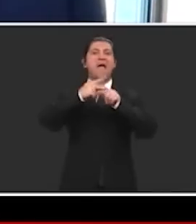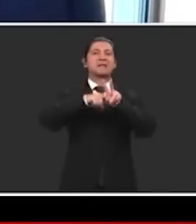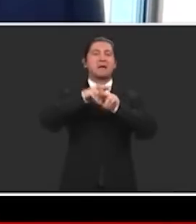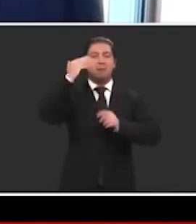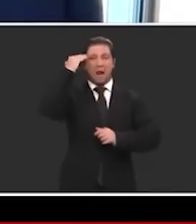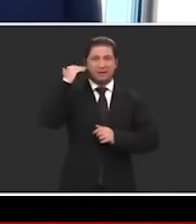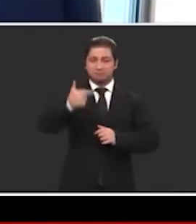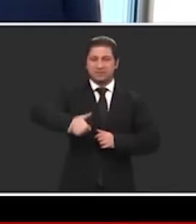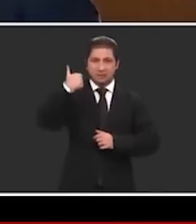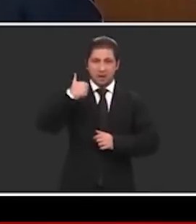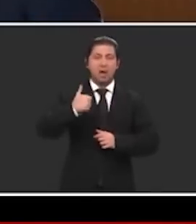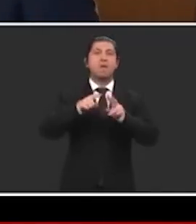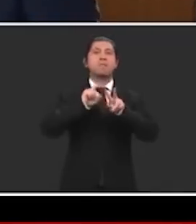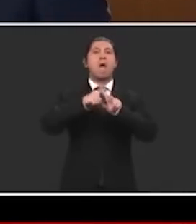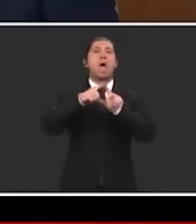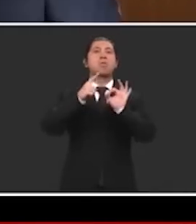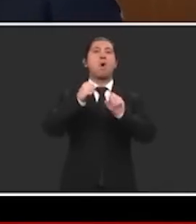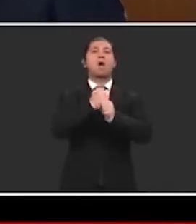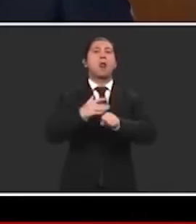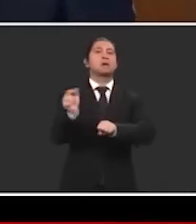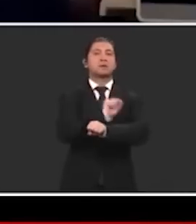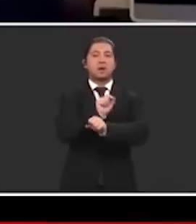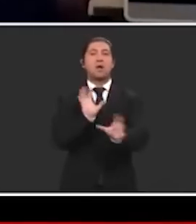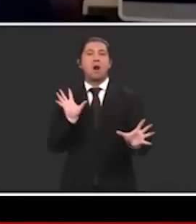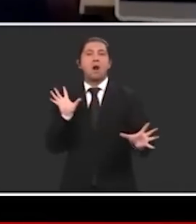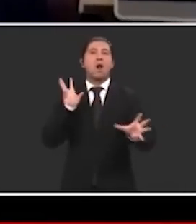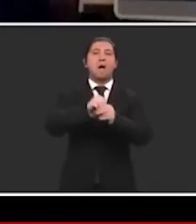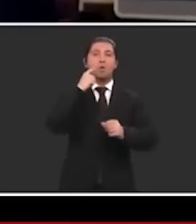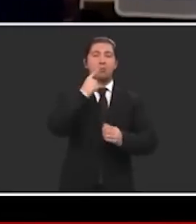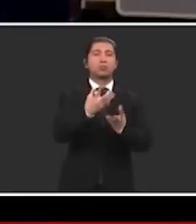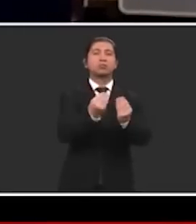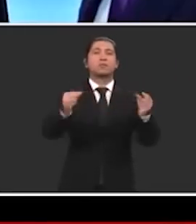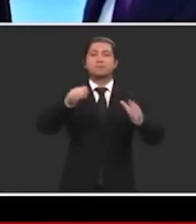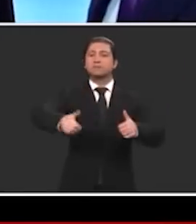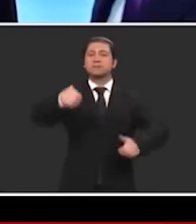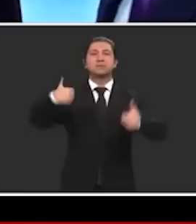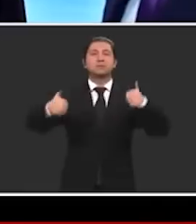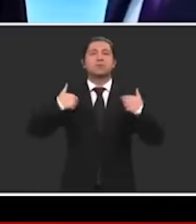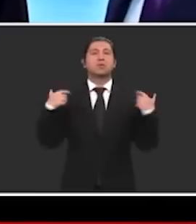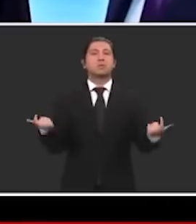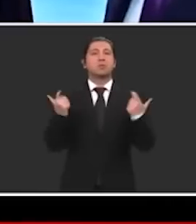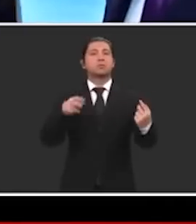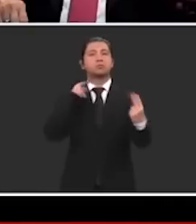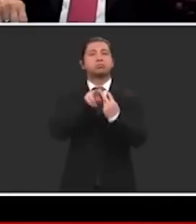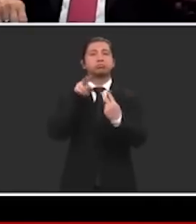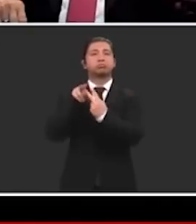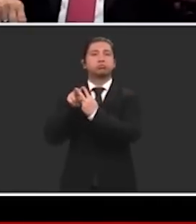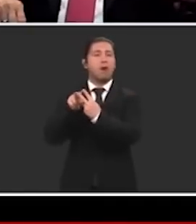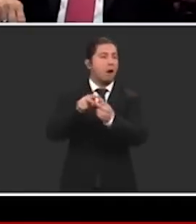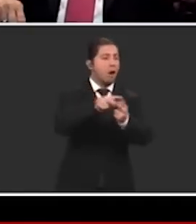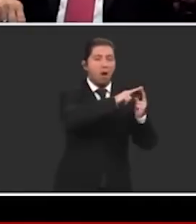Başbakanları ve NATO Genel Sekreterinin de aralarında olduğu pek çok liderle görüşmeler